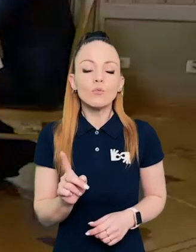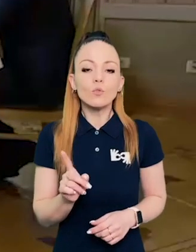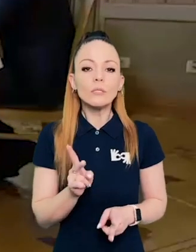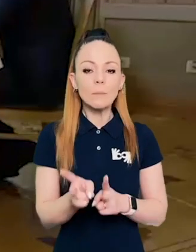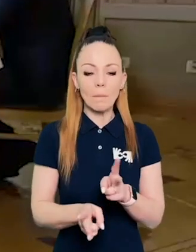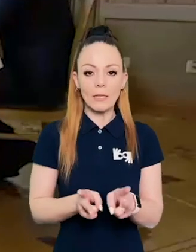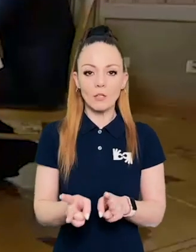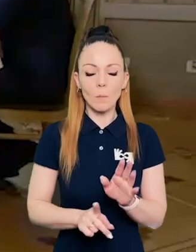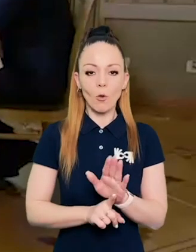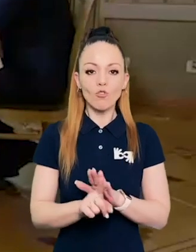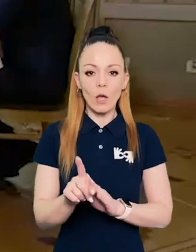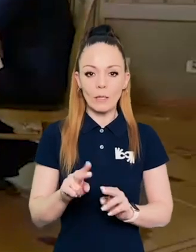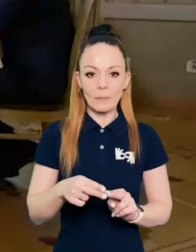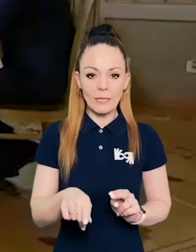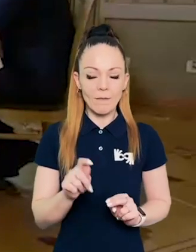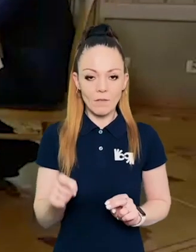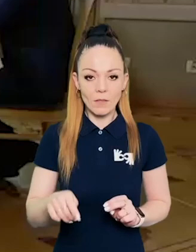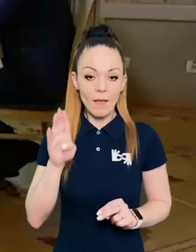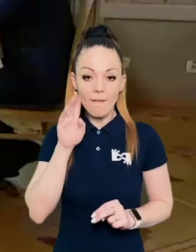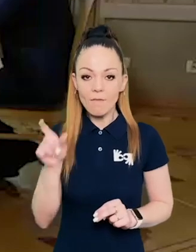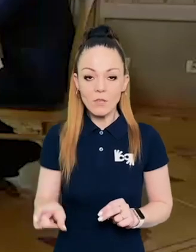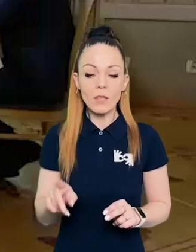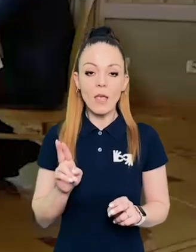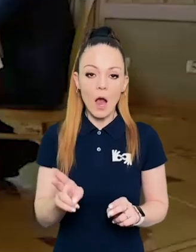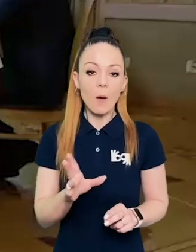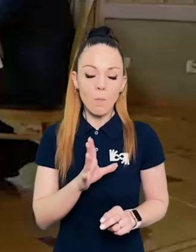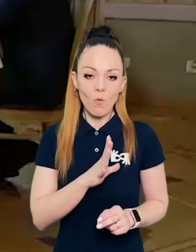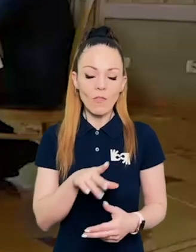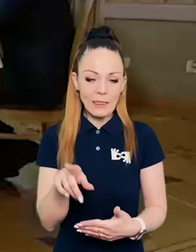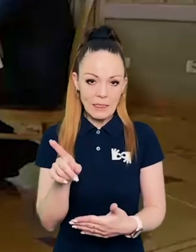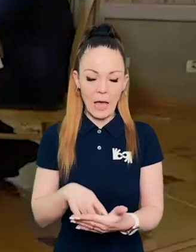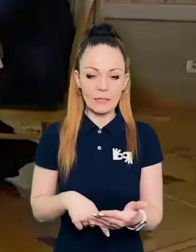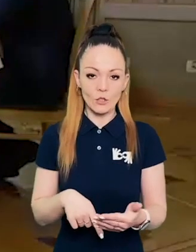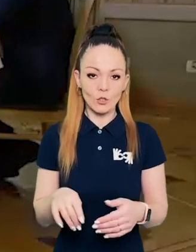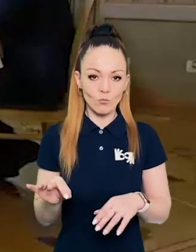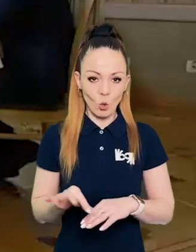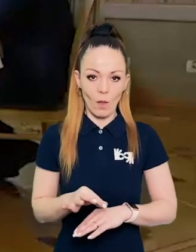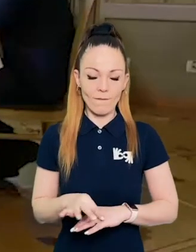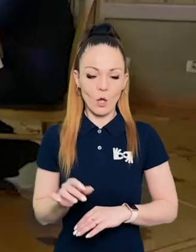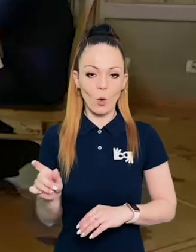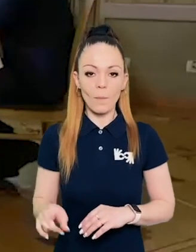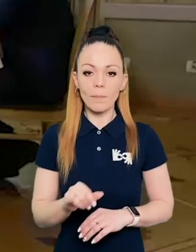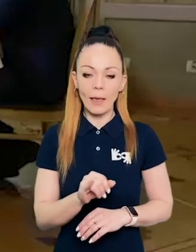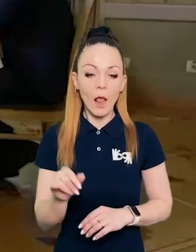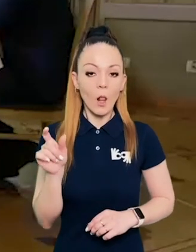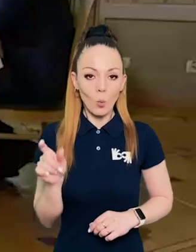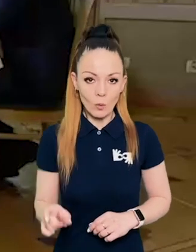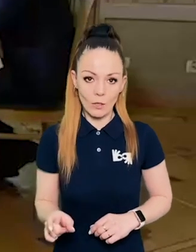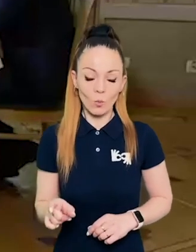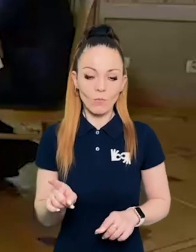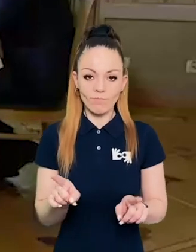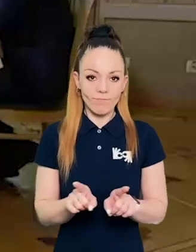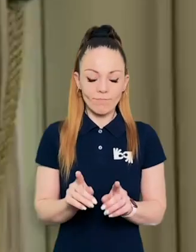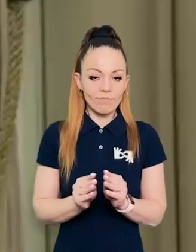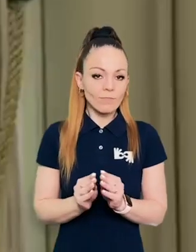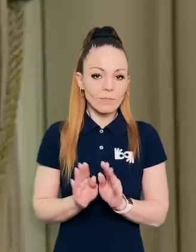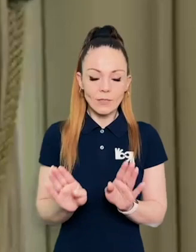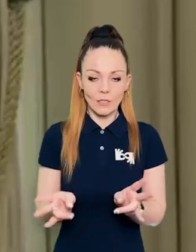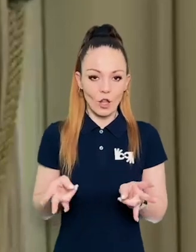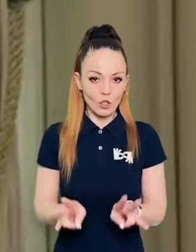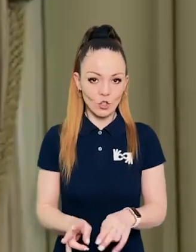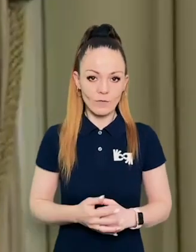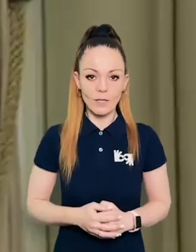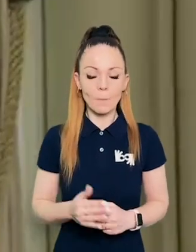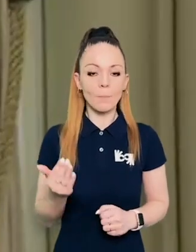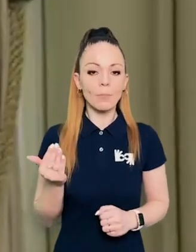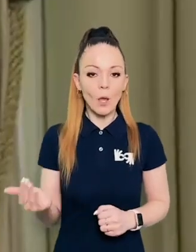сказати, що щось дуже змінилося з початком цієї війни. Він як був надійним чоловіком і людиною, так він